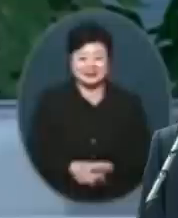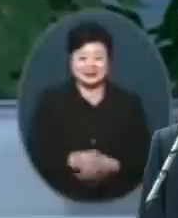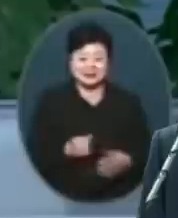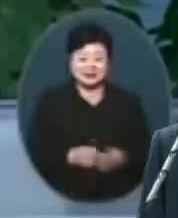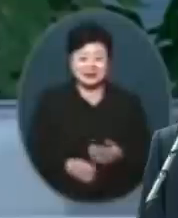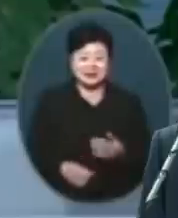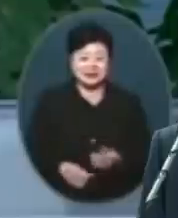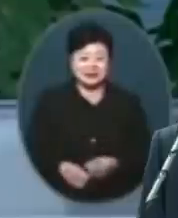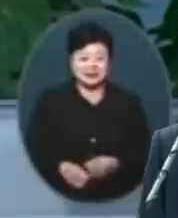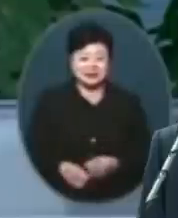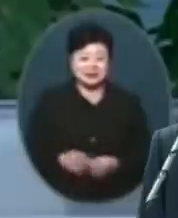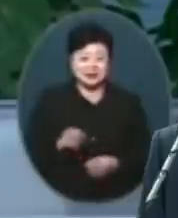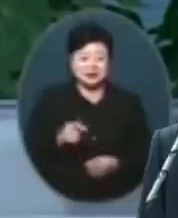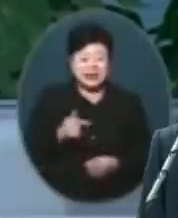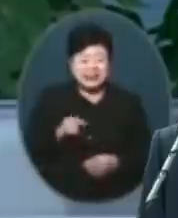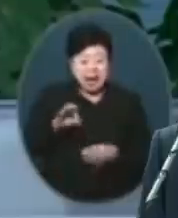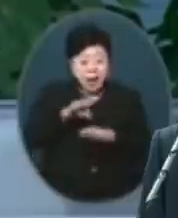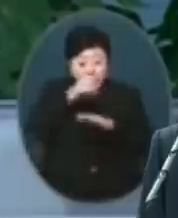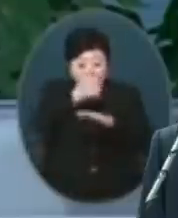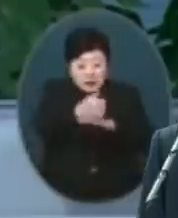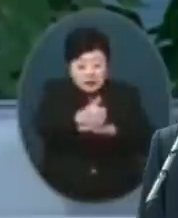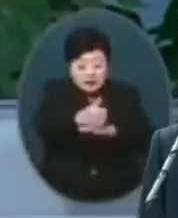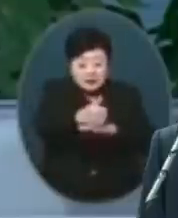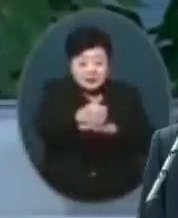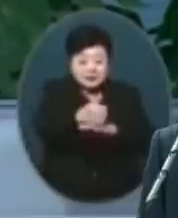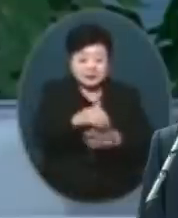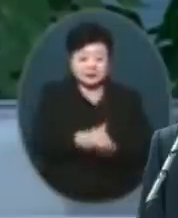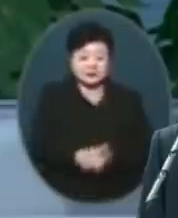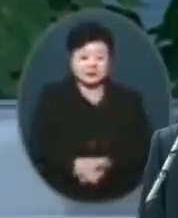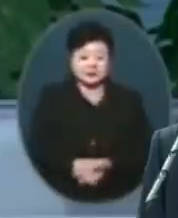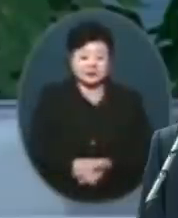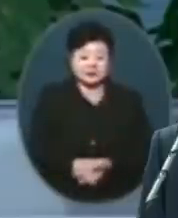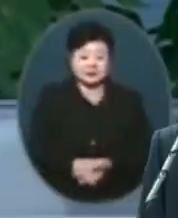그래서 느부갓네살 왕이